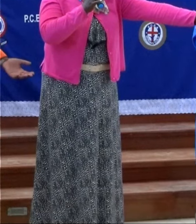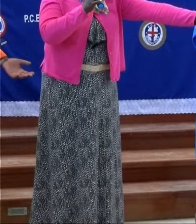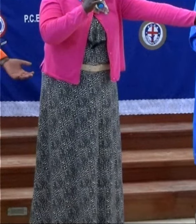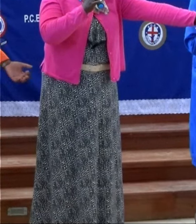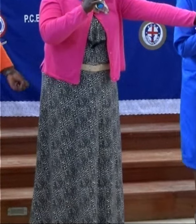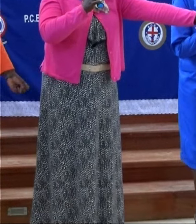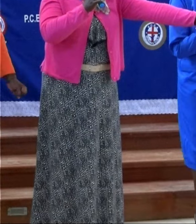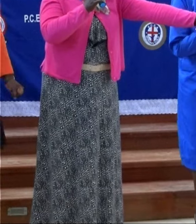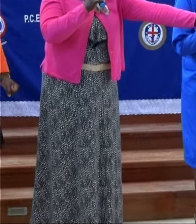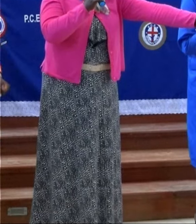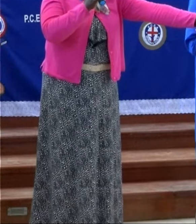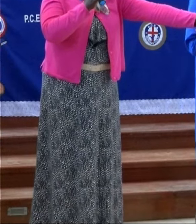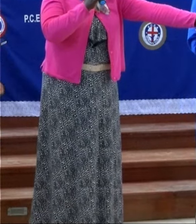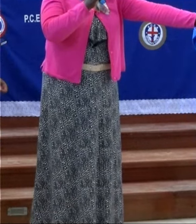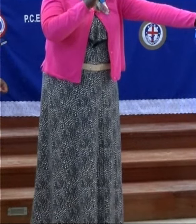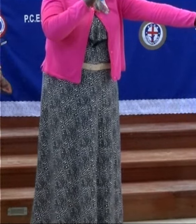hojiwe